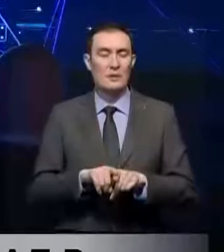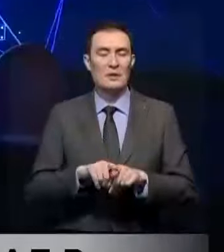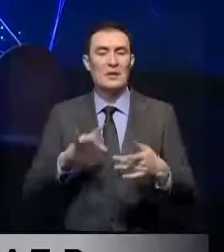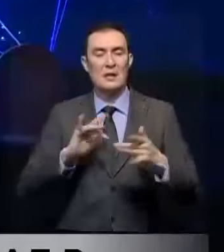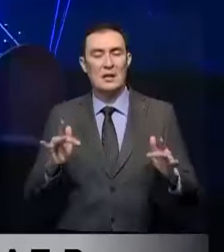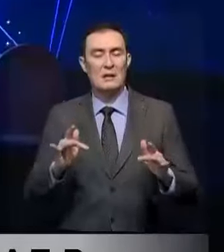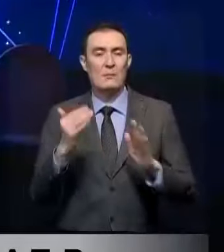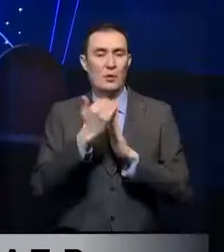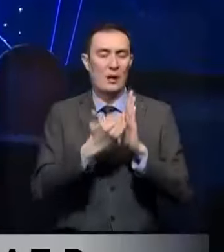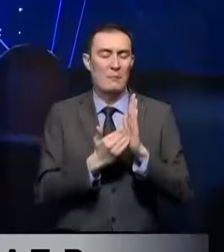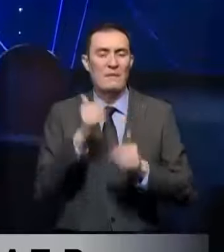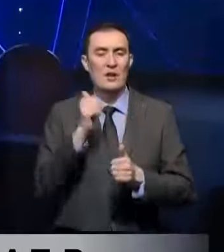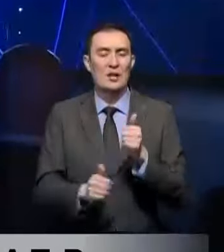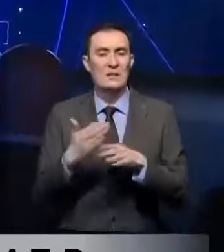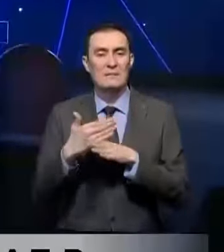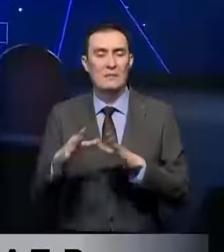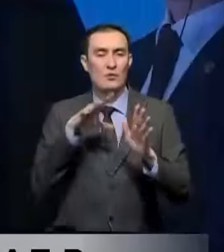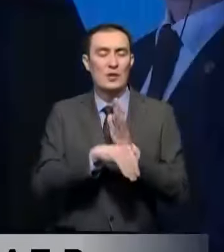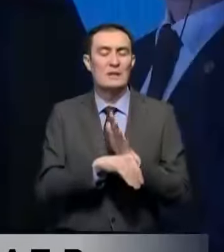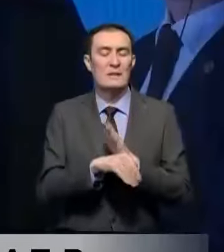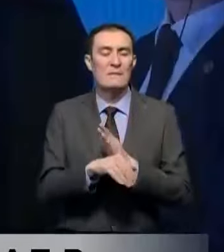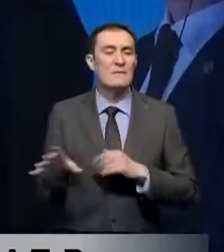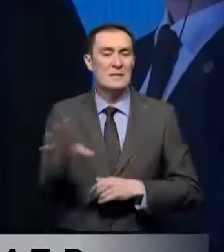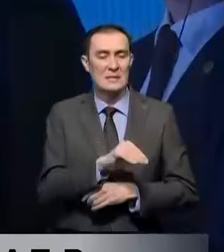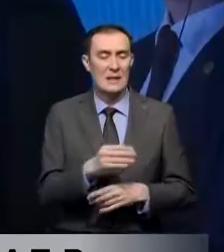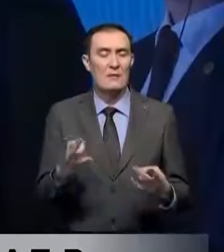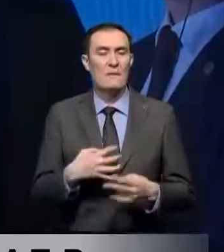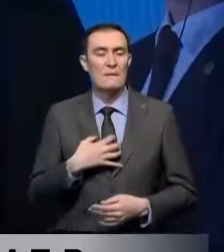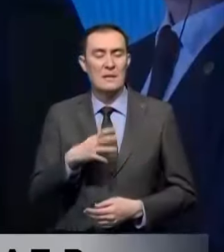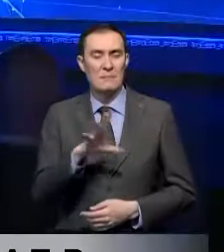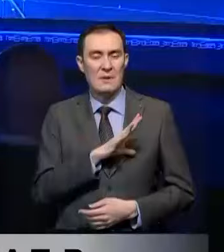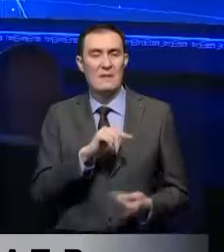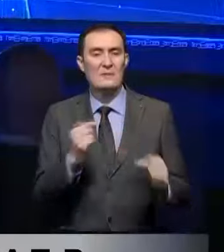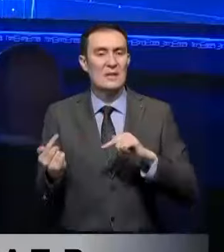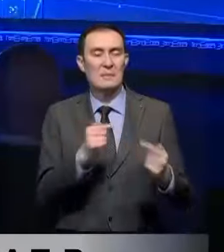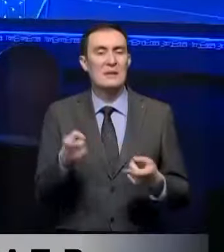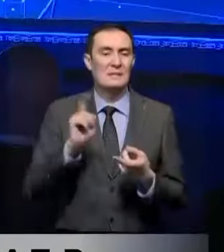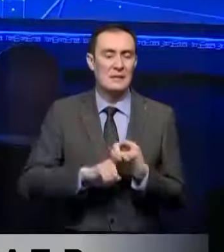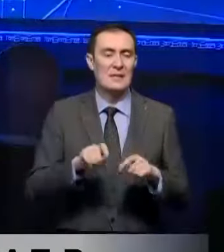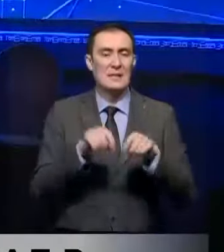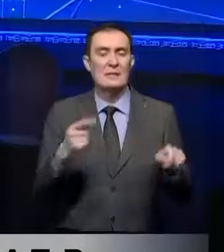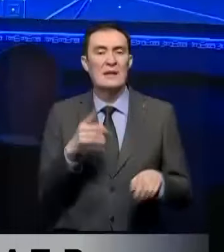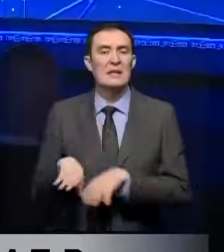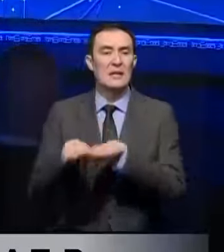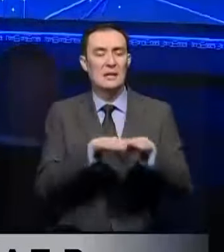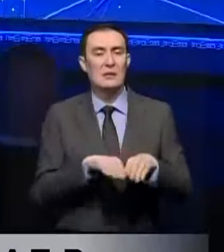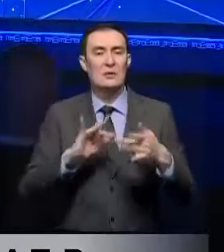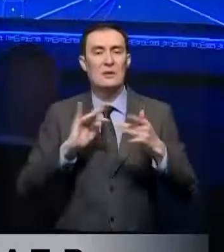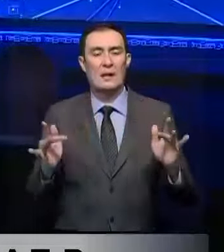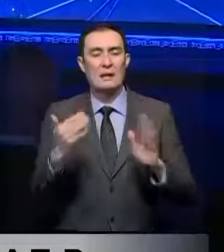и облачные решения во всех отраслях внедряются повсеместно. Важно, чтобы все они были взаимосвязаны, создавая единую